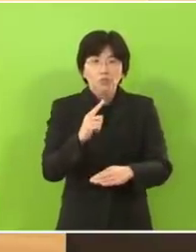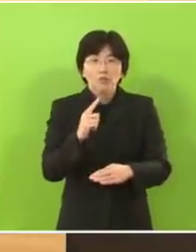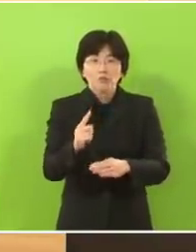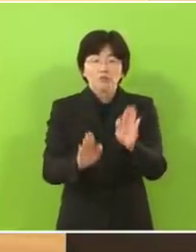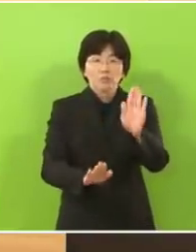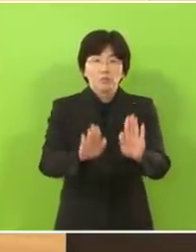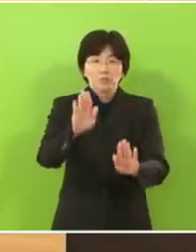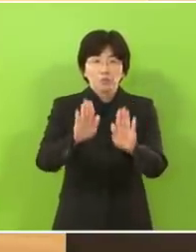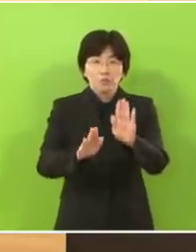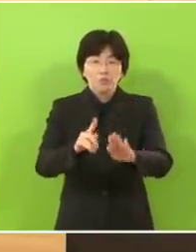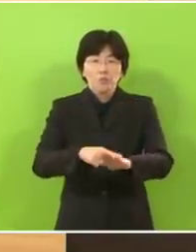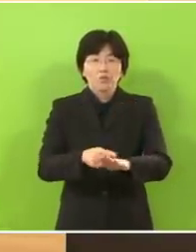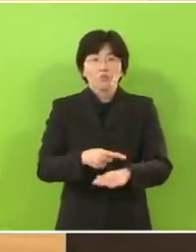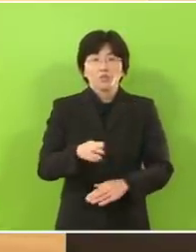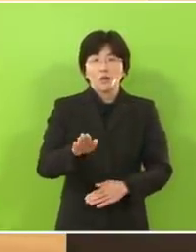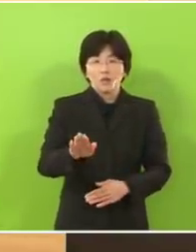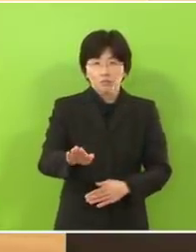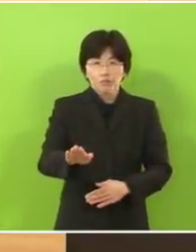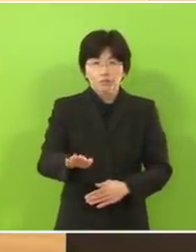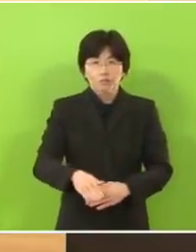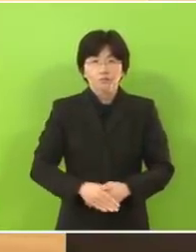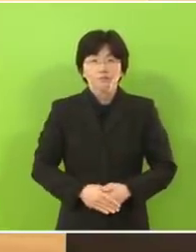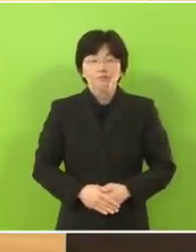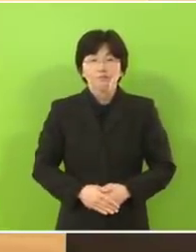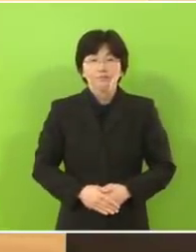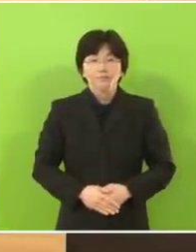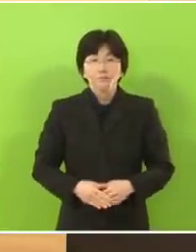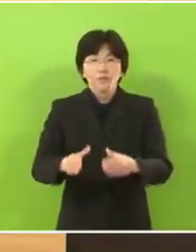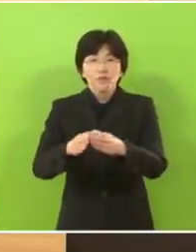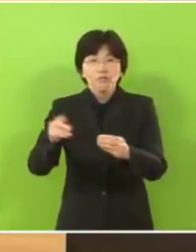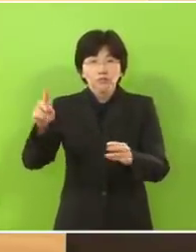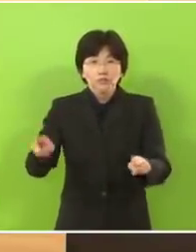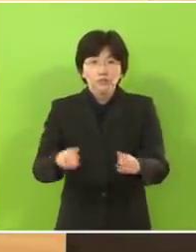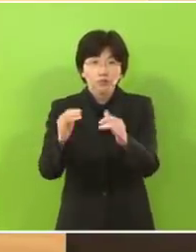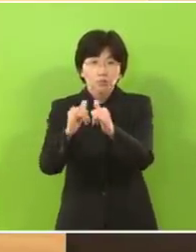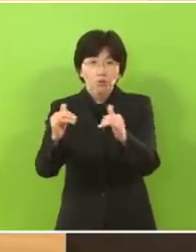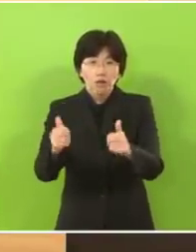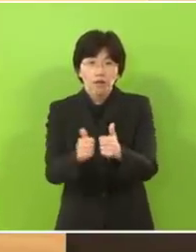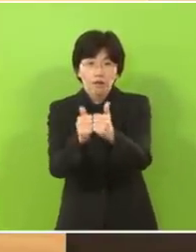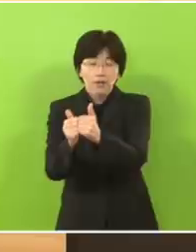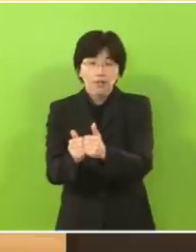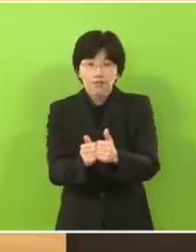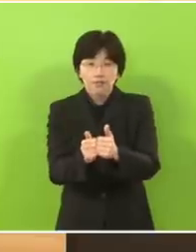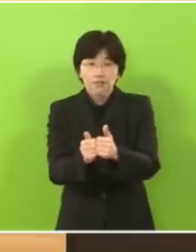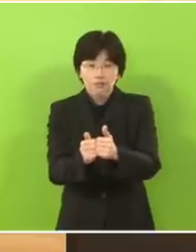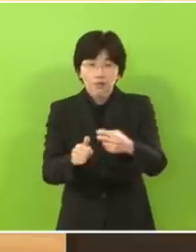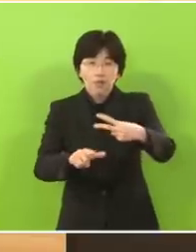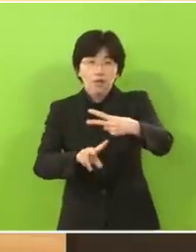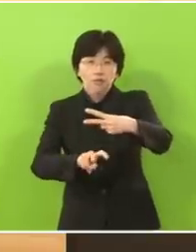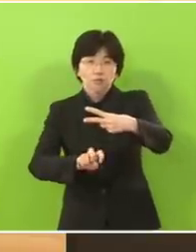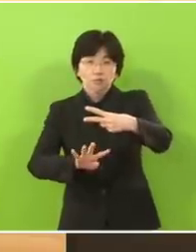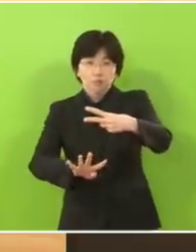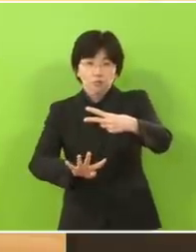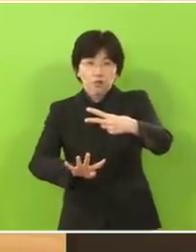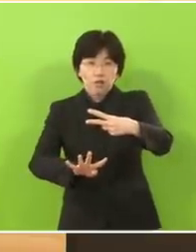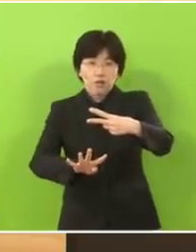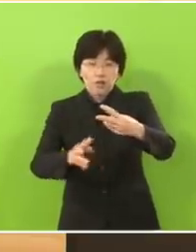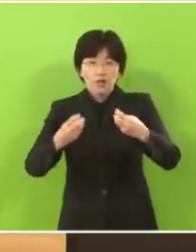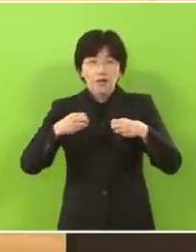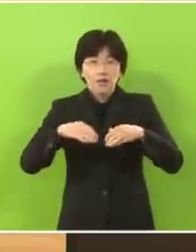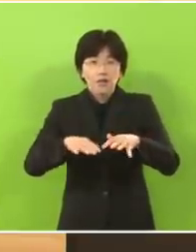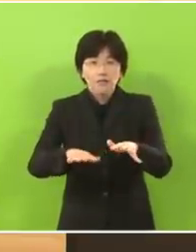可能性としてはございます国の専門家会議は204日幹線の